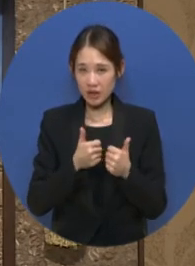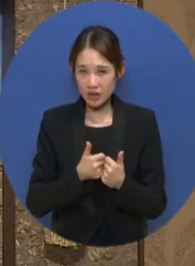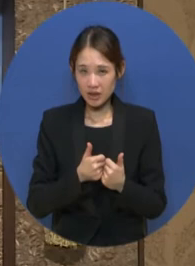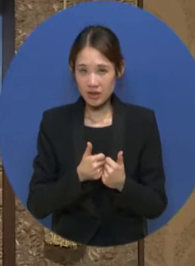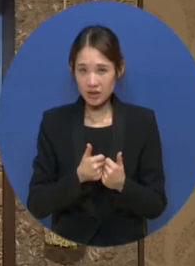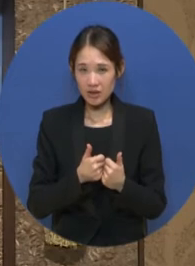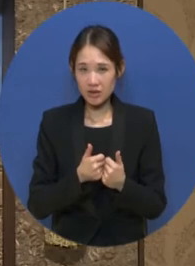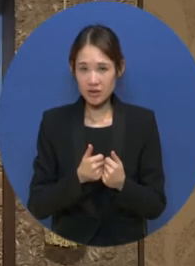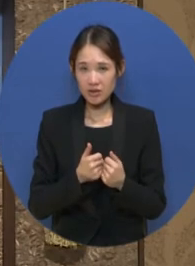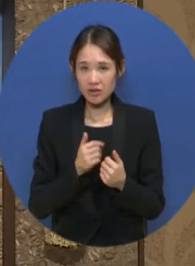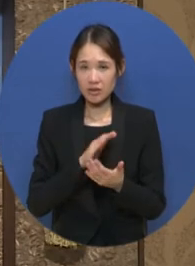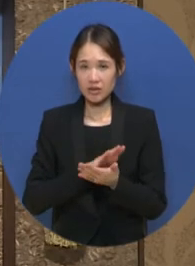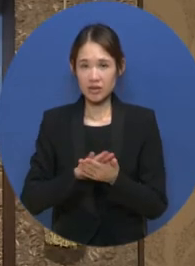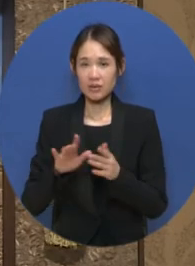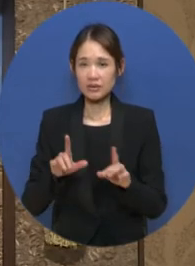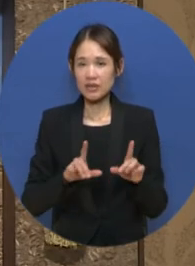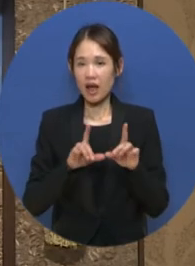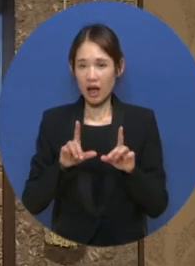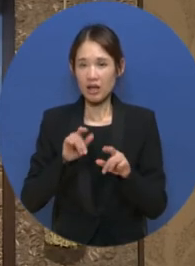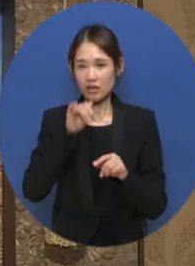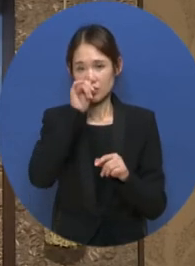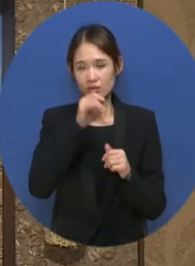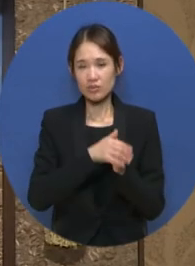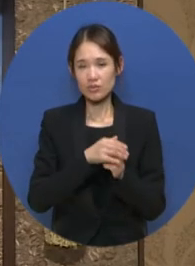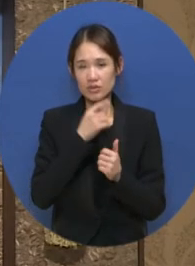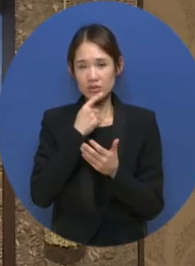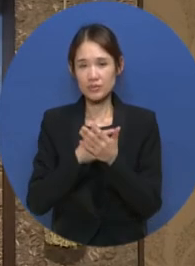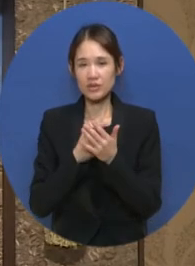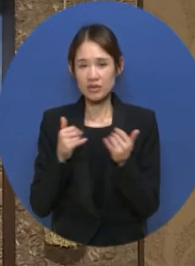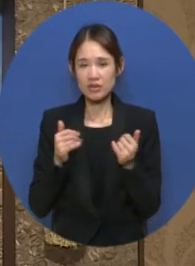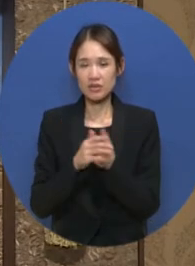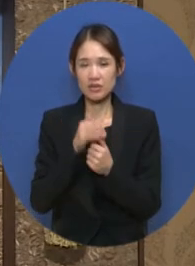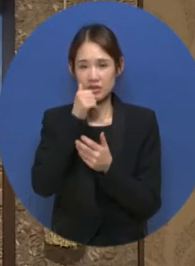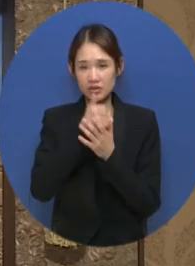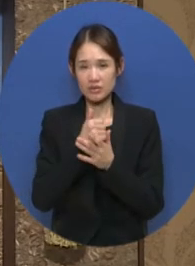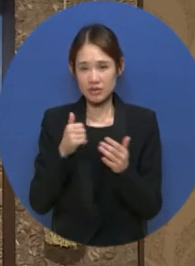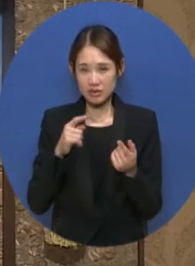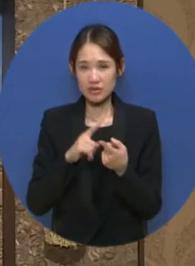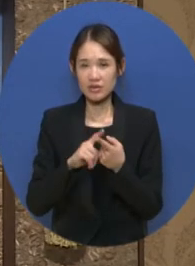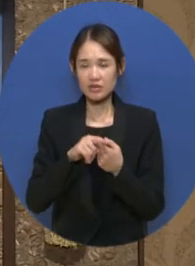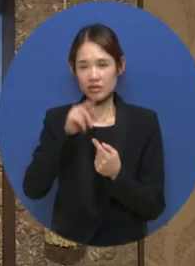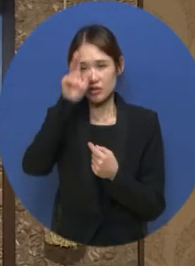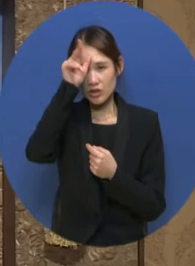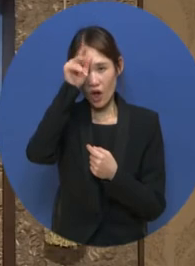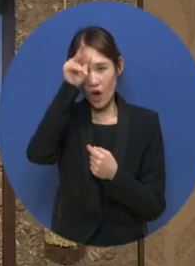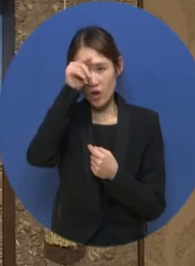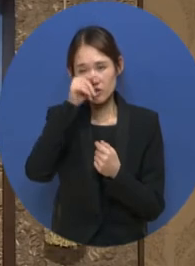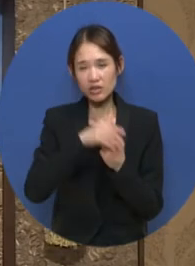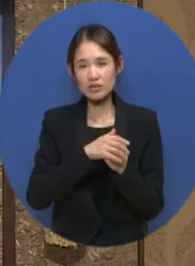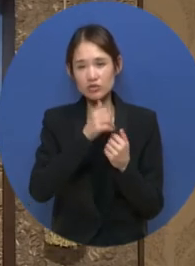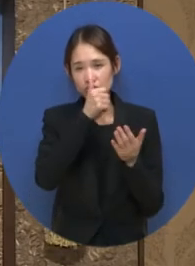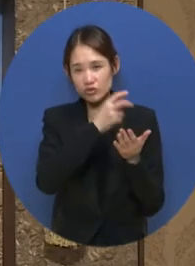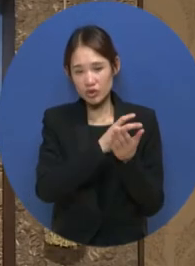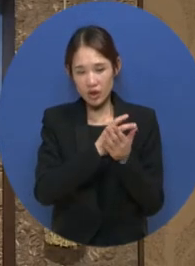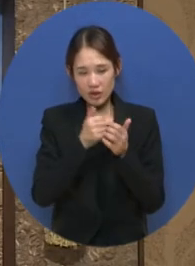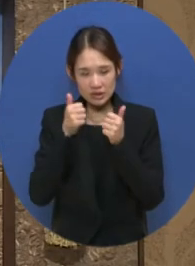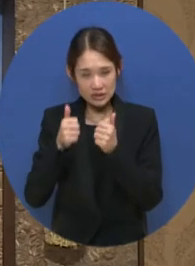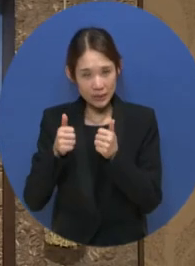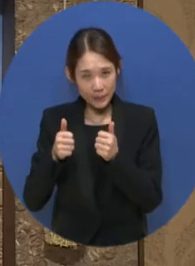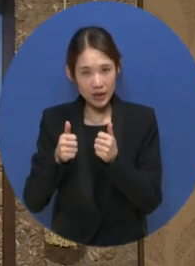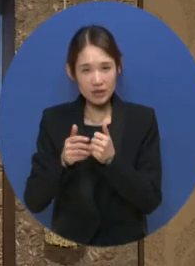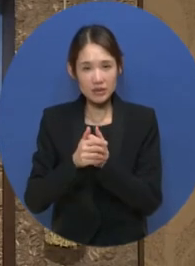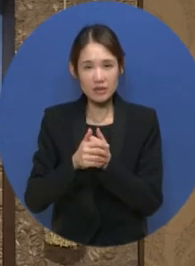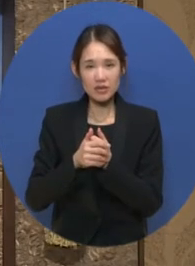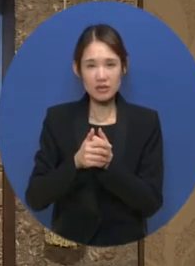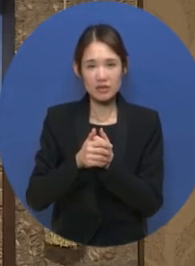에 게 서 이제 편안하게 사실 잘 있었구요 또 이 피해자 분들 갈자 분들에 대해서는 이제 경찰 수사와 또